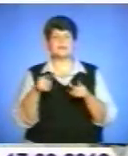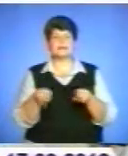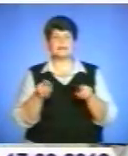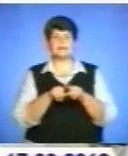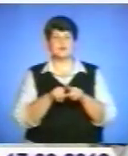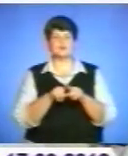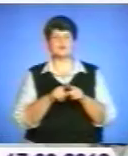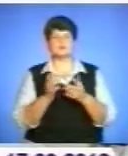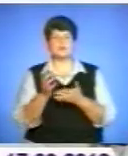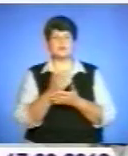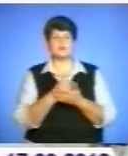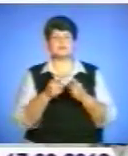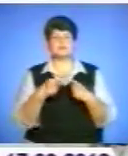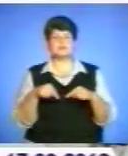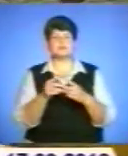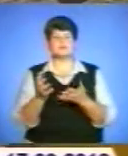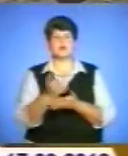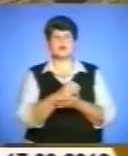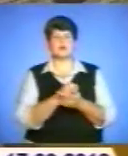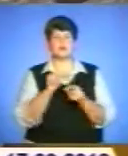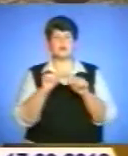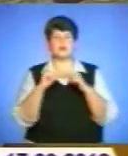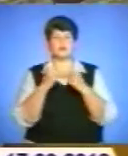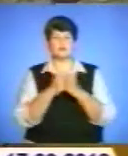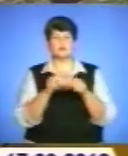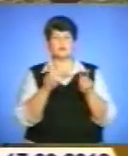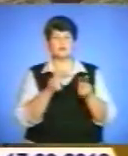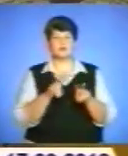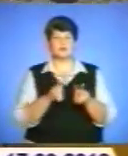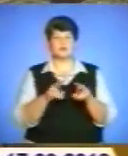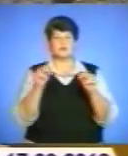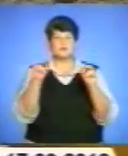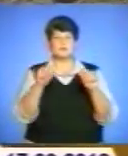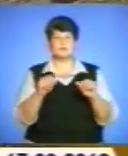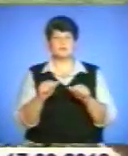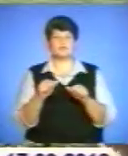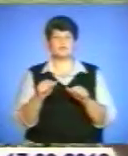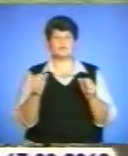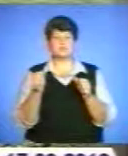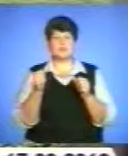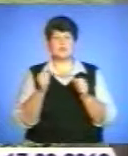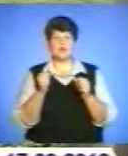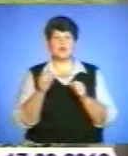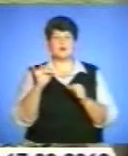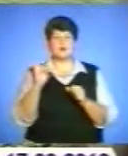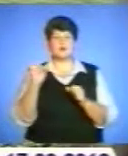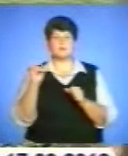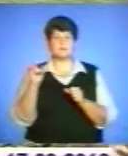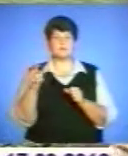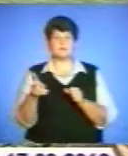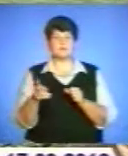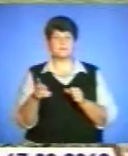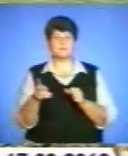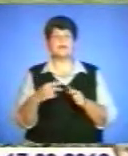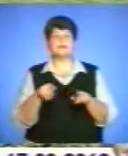організацією збирання буряків, особливостями догляду та посівами озимого ріпаку. І якраз оці питання –